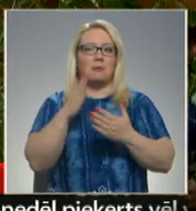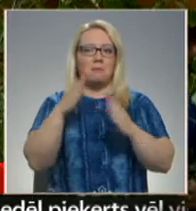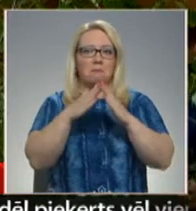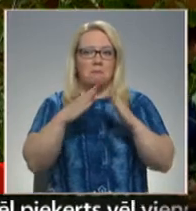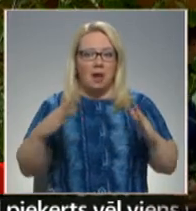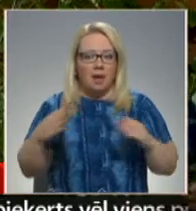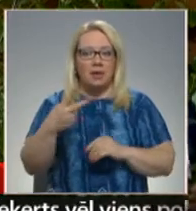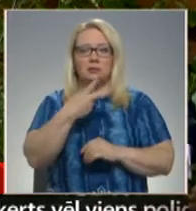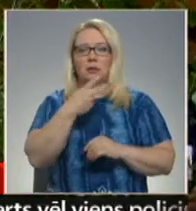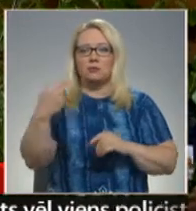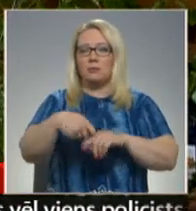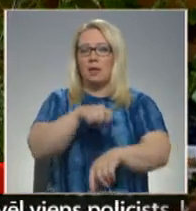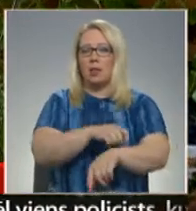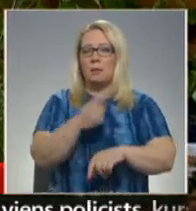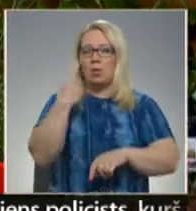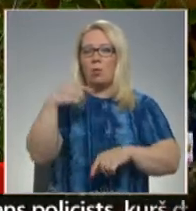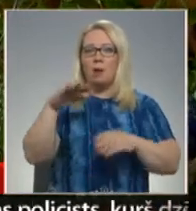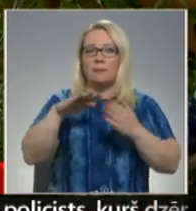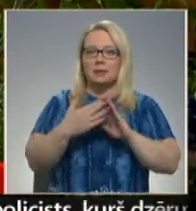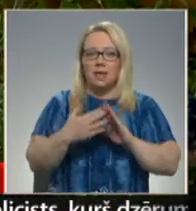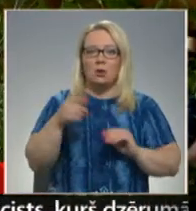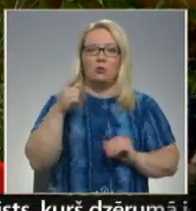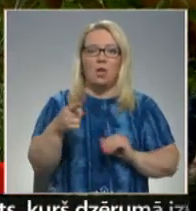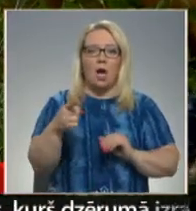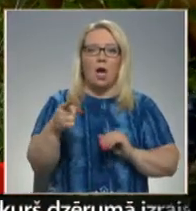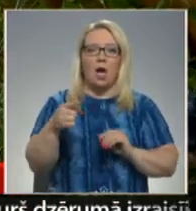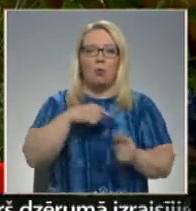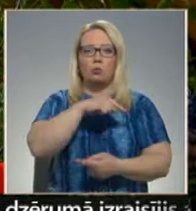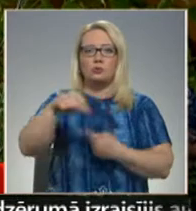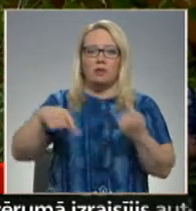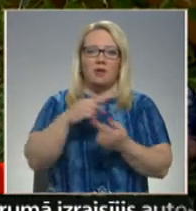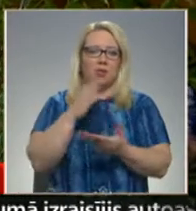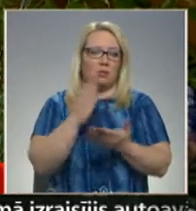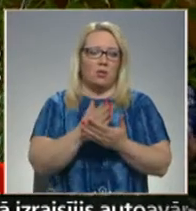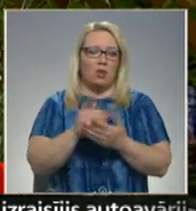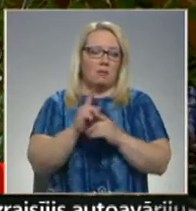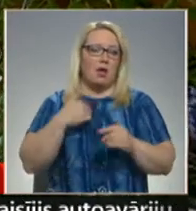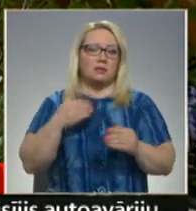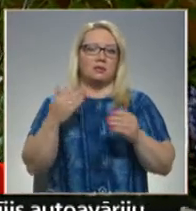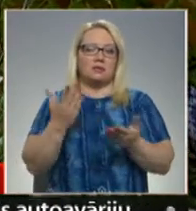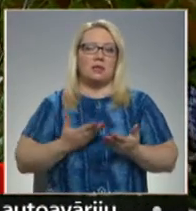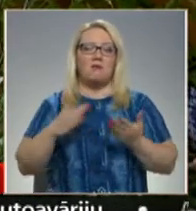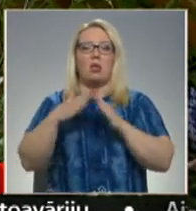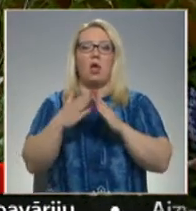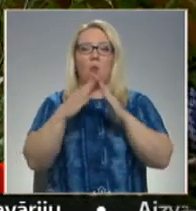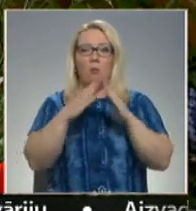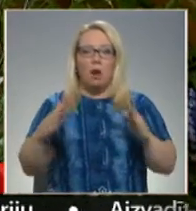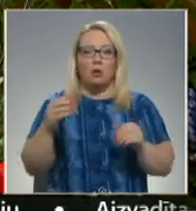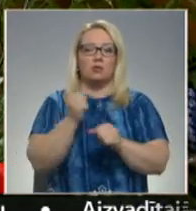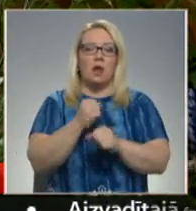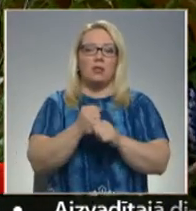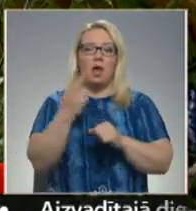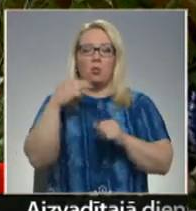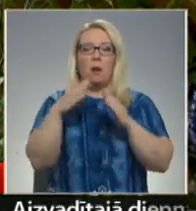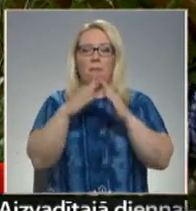no pilsētām, un tā kustība var arī nenotikt, var dzīvot šī laukā. Es dzīvoju lauku mājā un strādāju no mājām ar